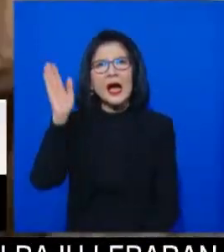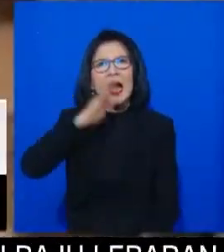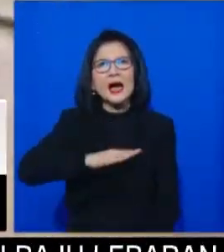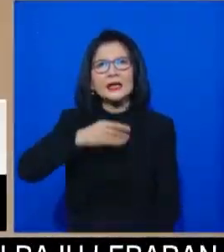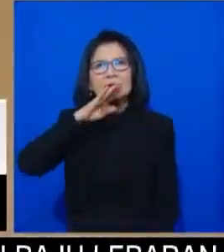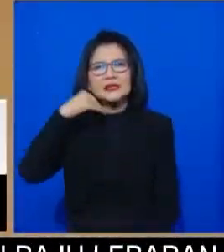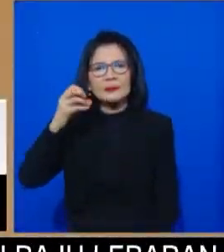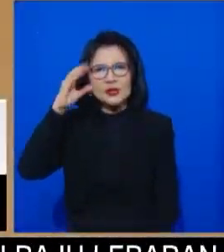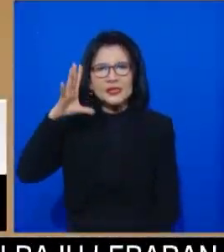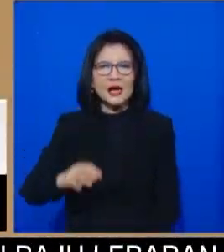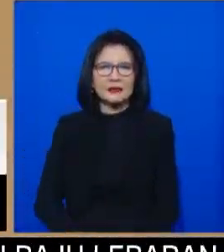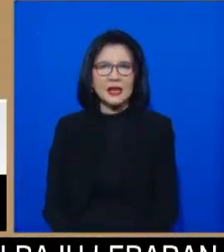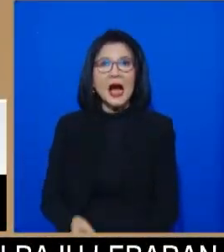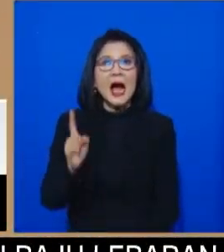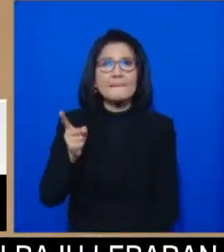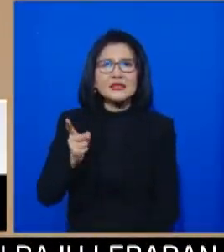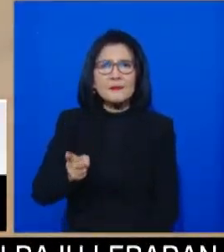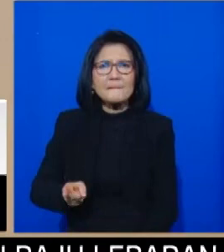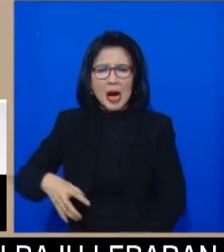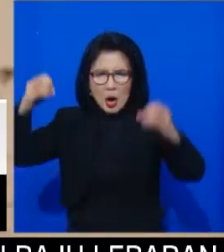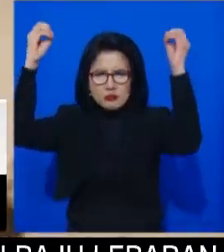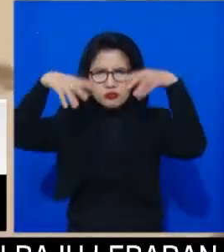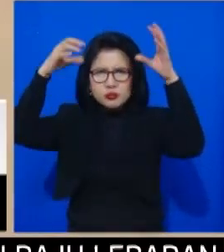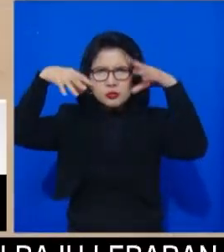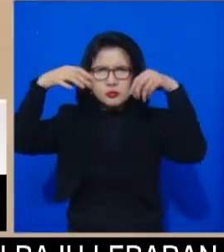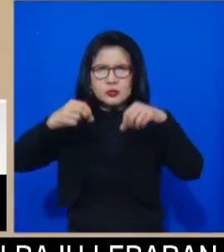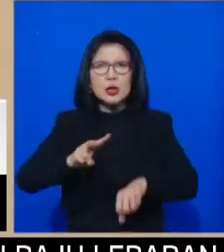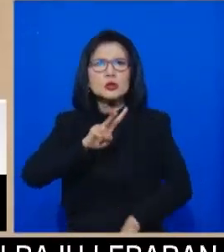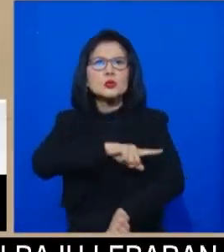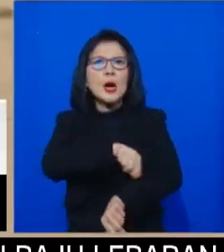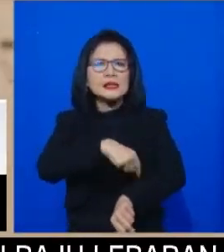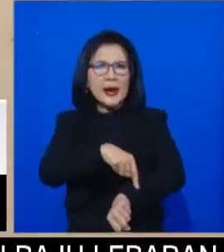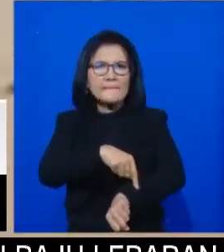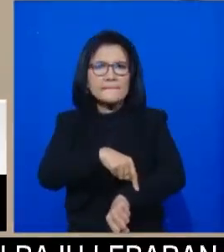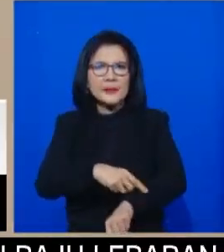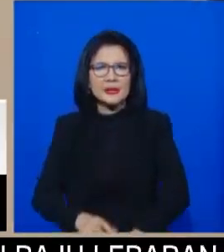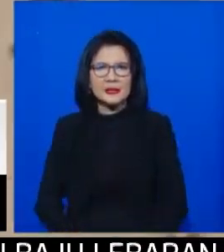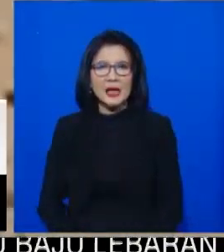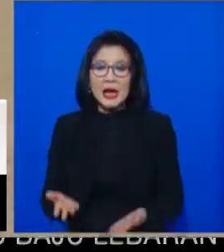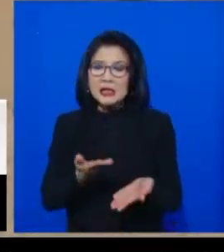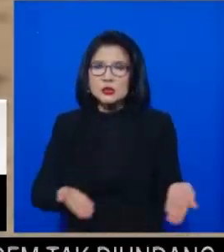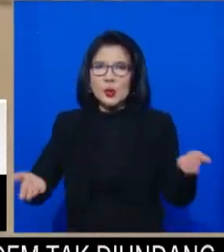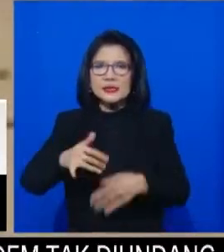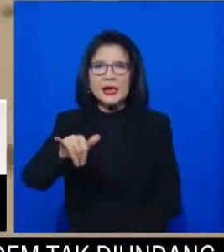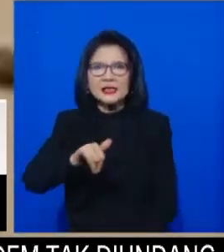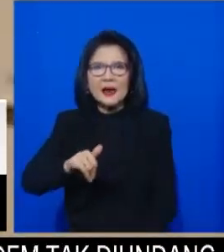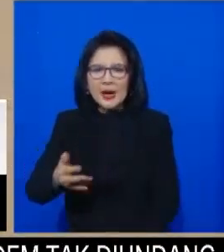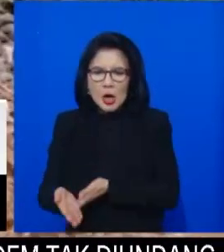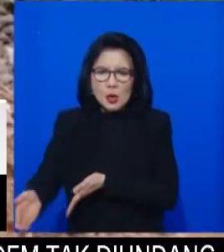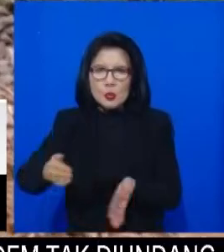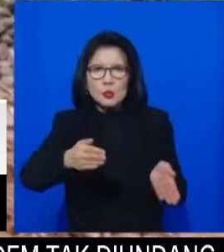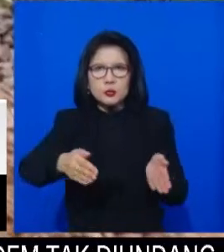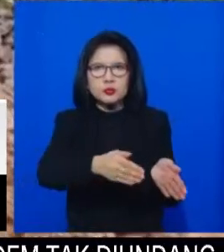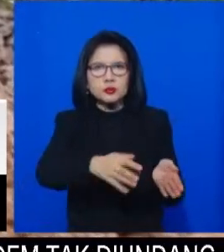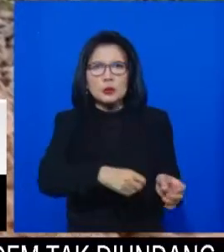siang. Kejadian dipicu hujan deras yang terjadi selama lebih dari 2 jam. Pada kondisi yang sama, bersamaan tanggul sungai yang ada di dekat